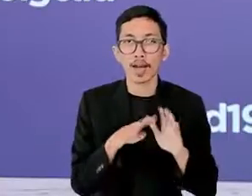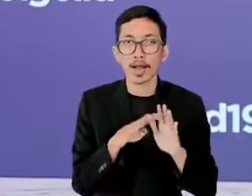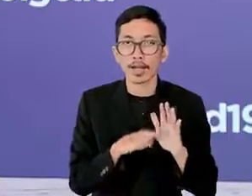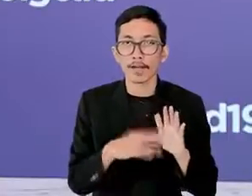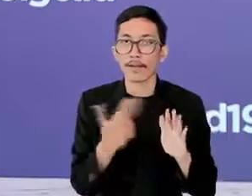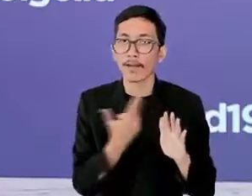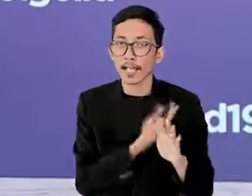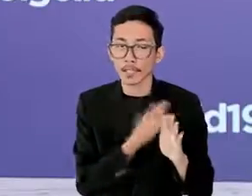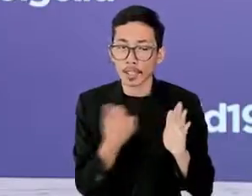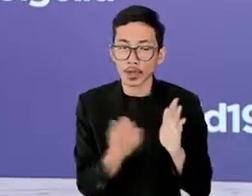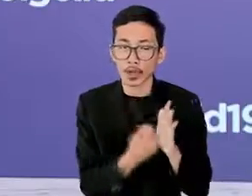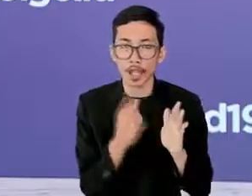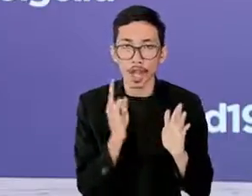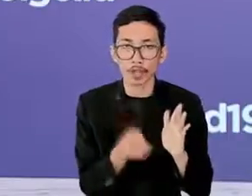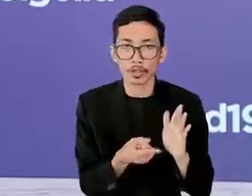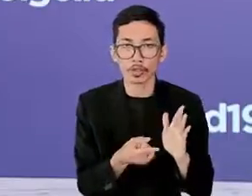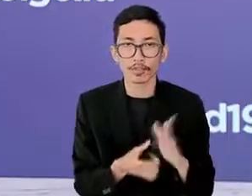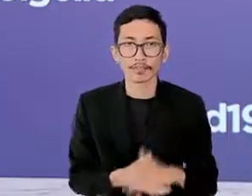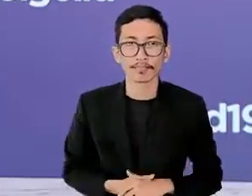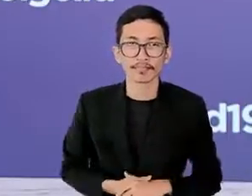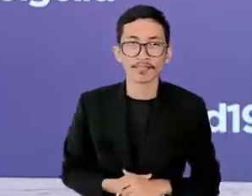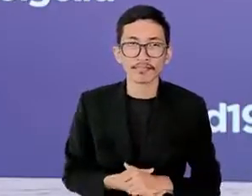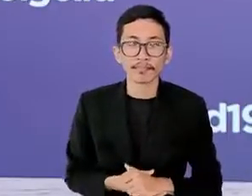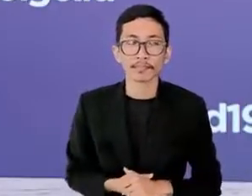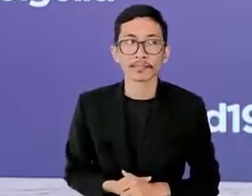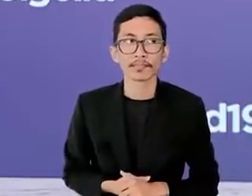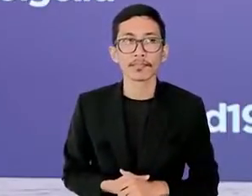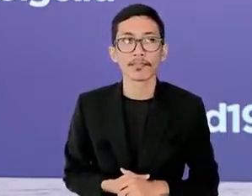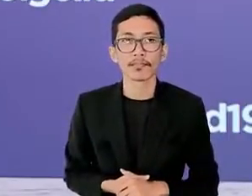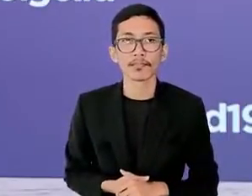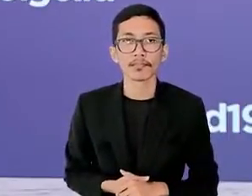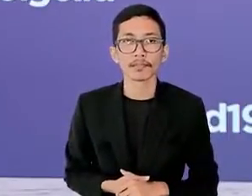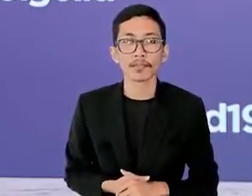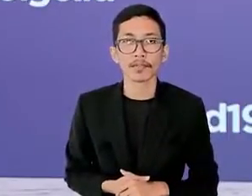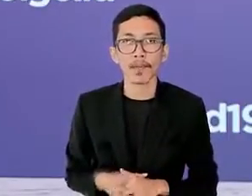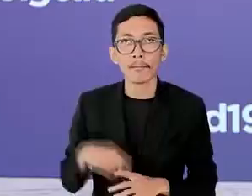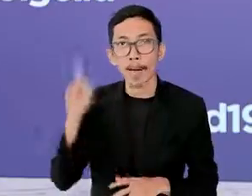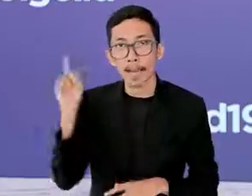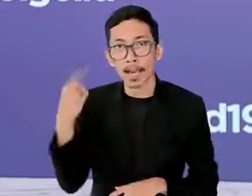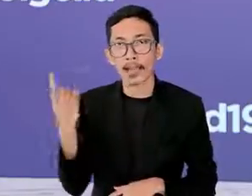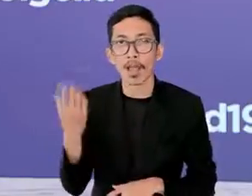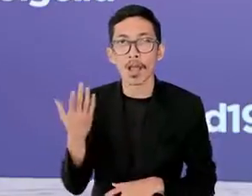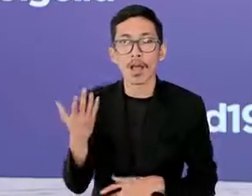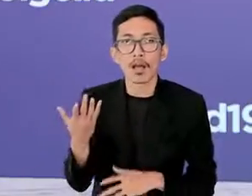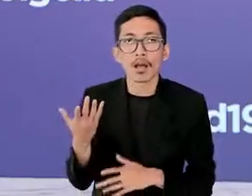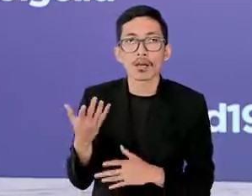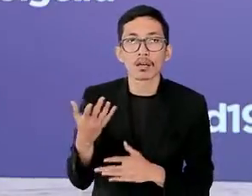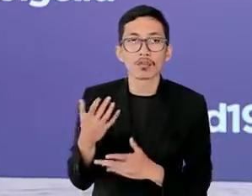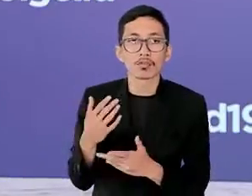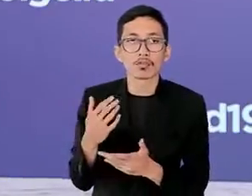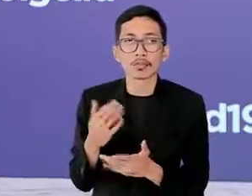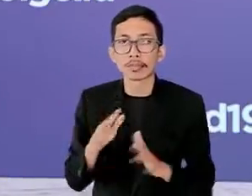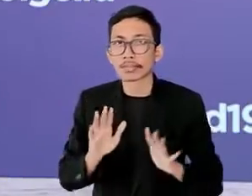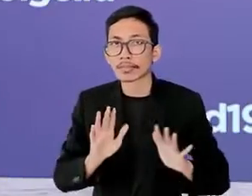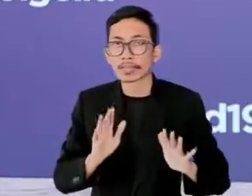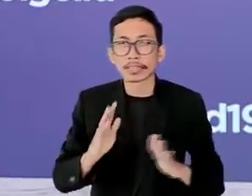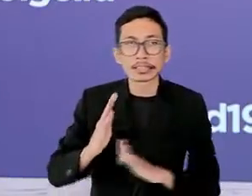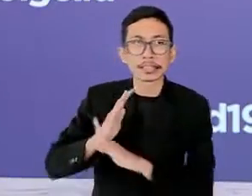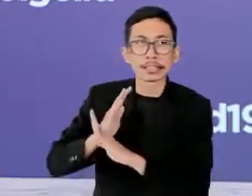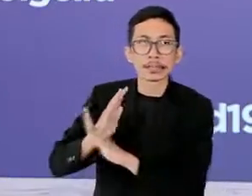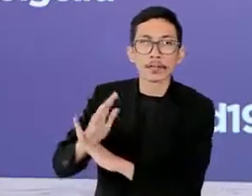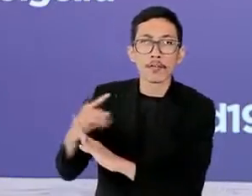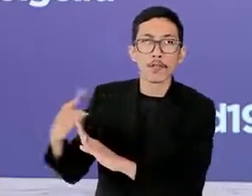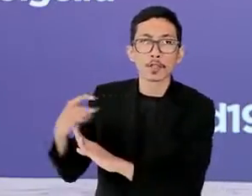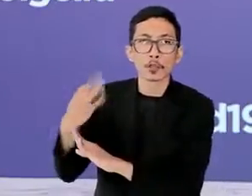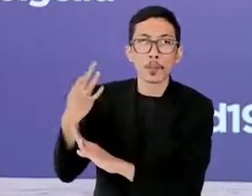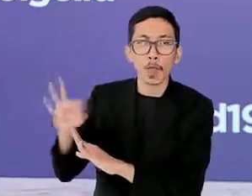vaksin Hai pemerintah juga berusaha mencegah munculnya varian baru di dalam negeri Melalui strategi